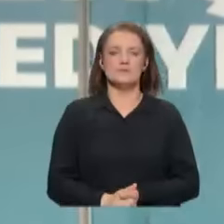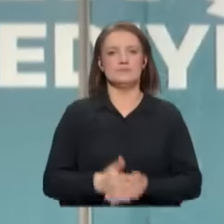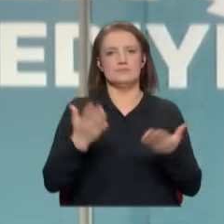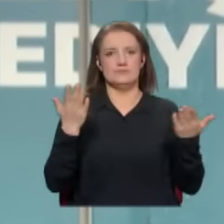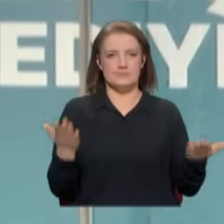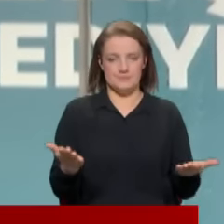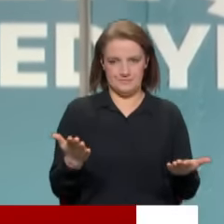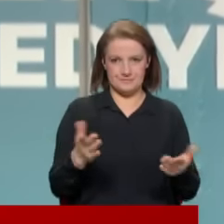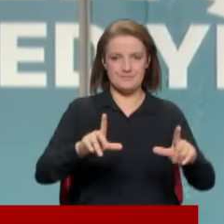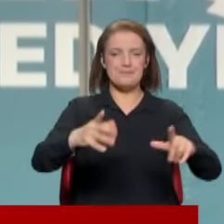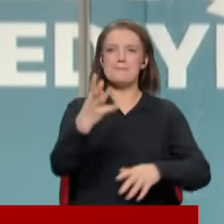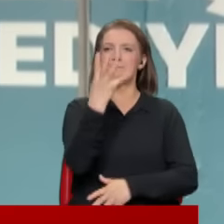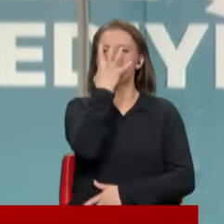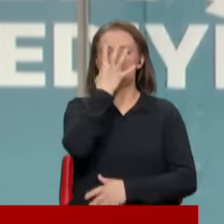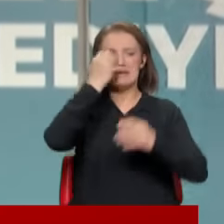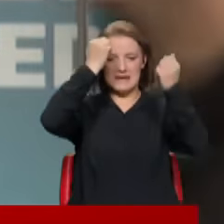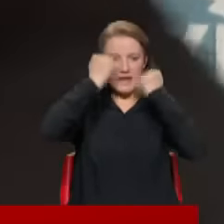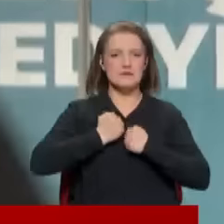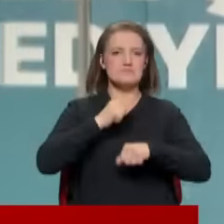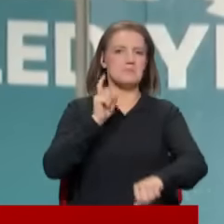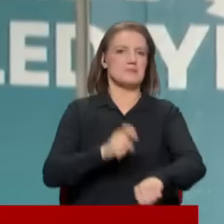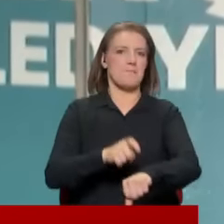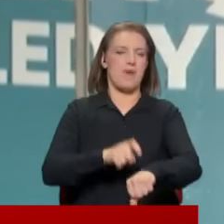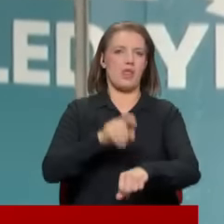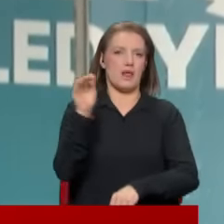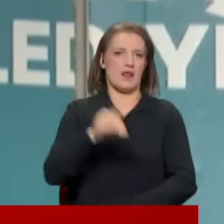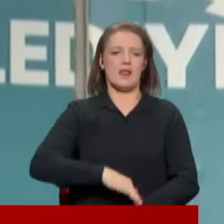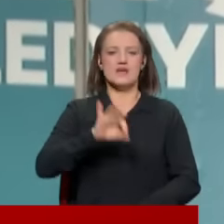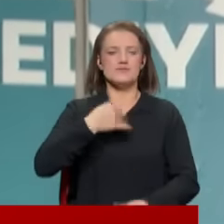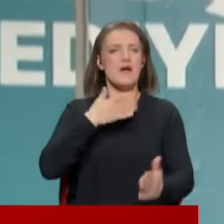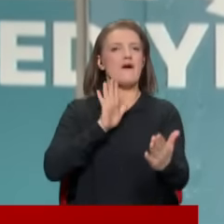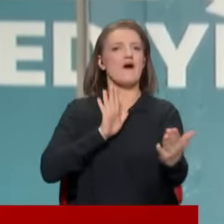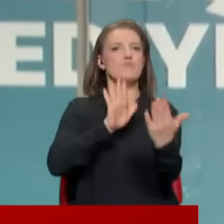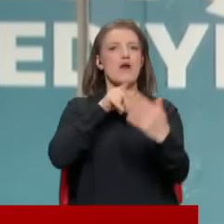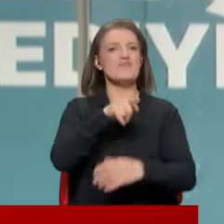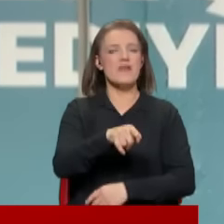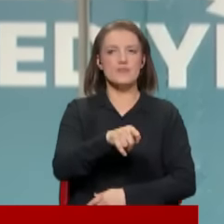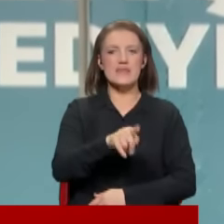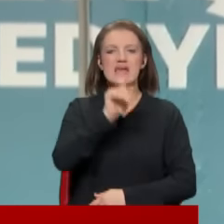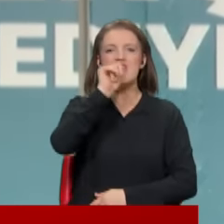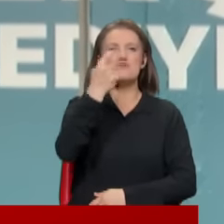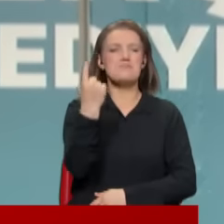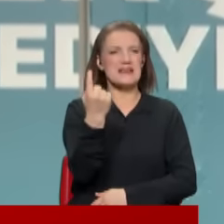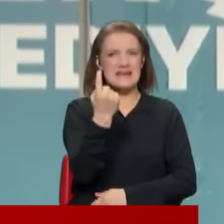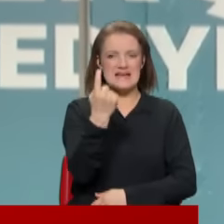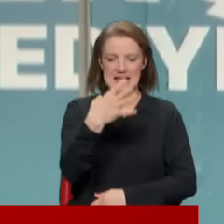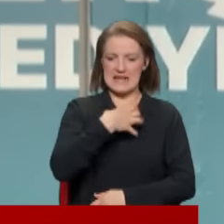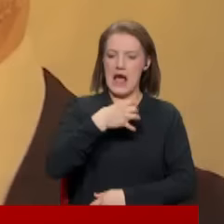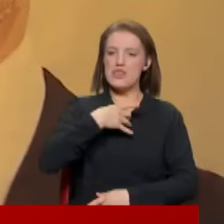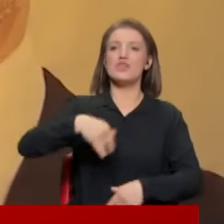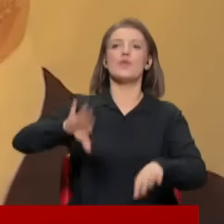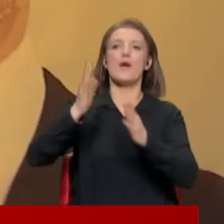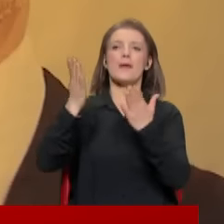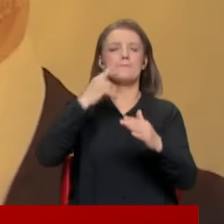Artık maskelerin inme vakti gelmiştir. Karşımızdaki muhalefetin hiçbiri kendisi